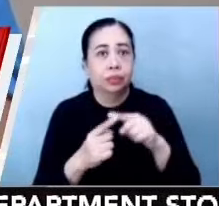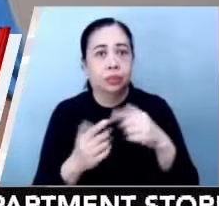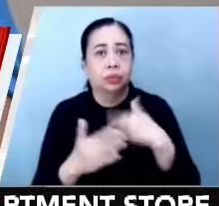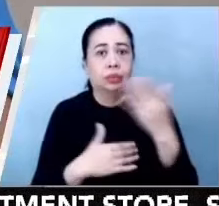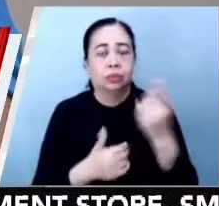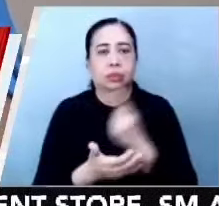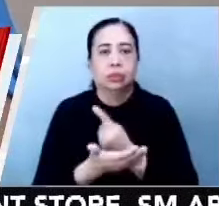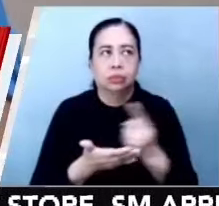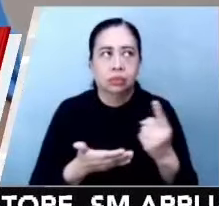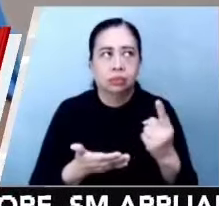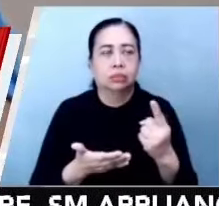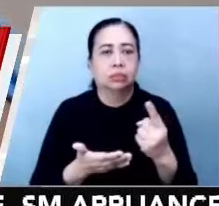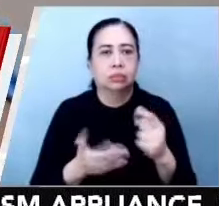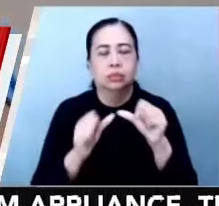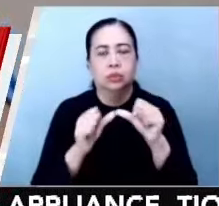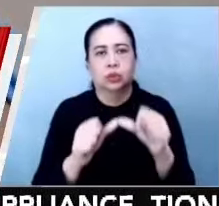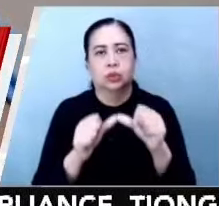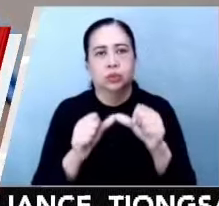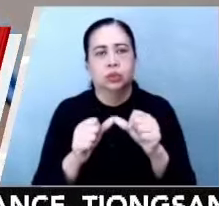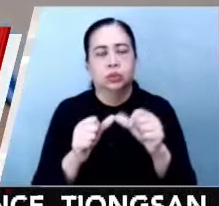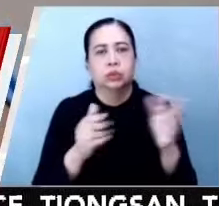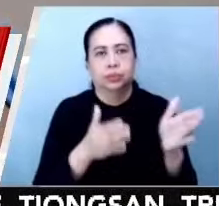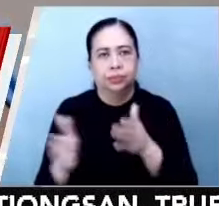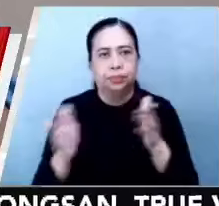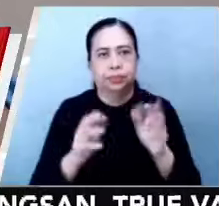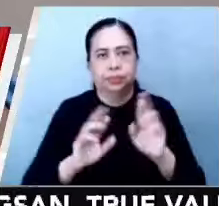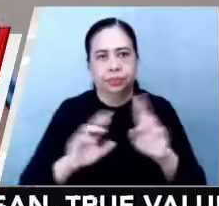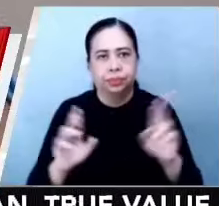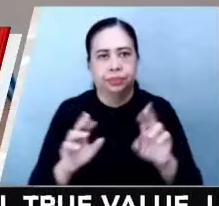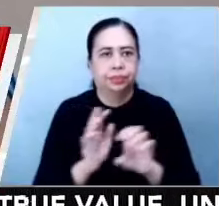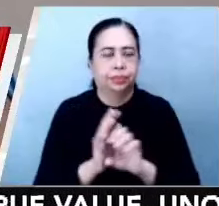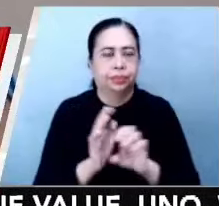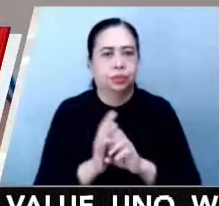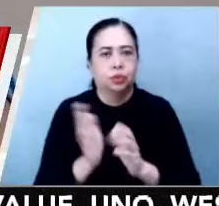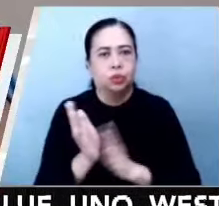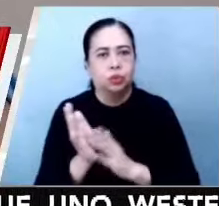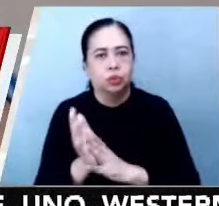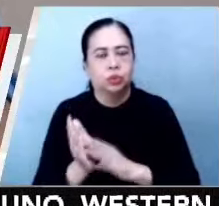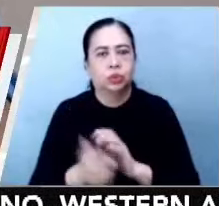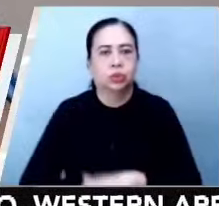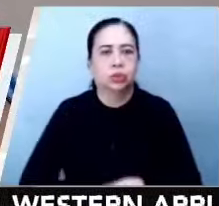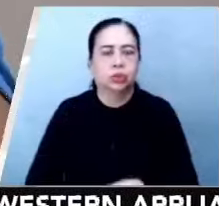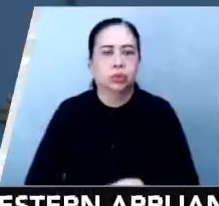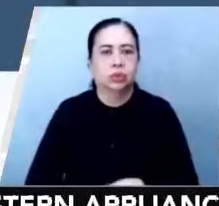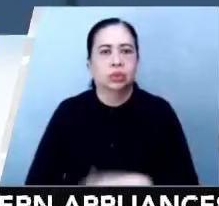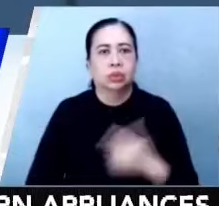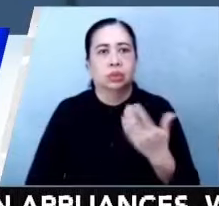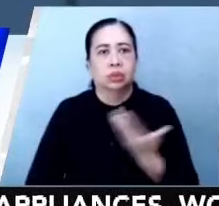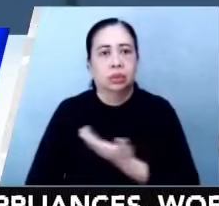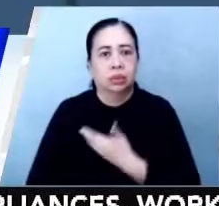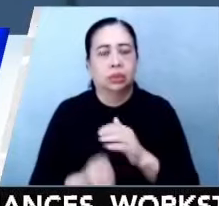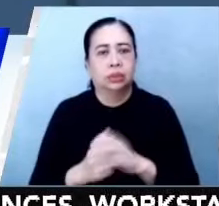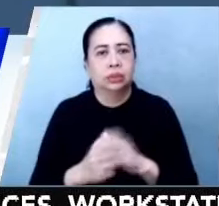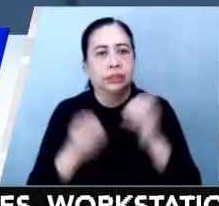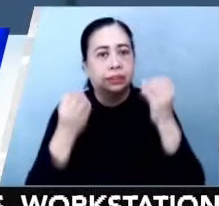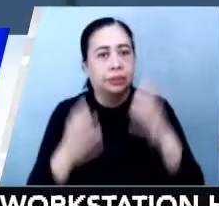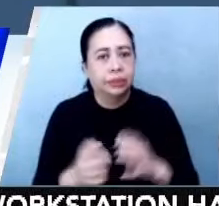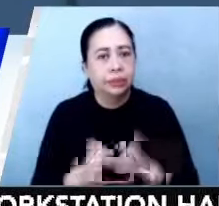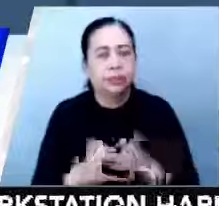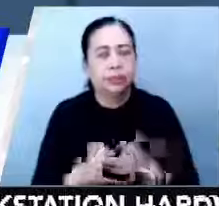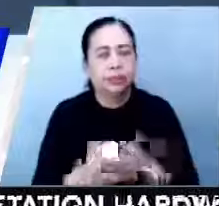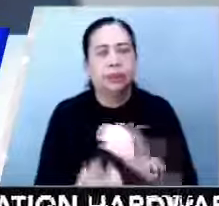ay tuloy-tuloy na yung paghahanda namin. Kagaya ng aming mga classrooms, as well as yung aming mga teachers. Kumpiyansa naman ang